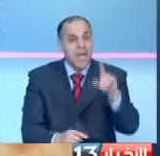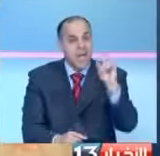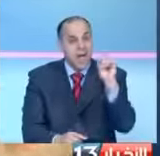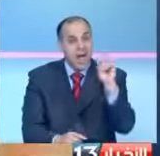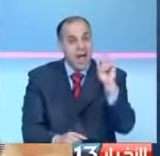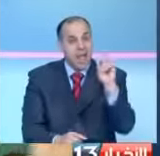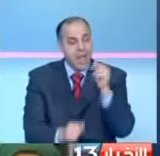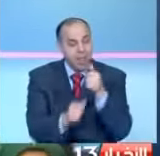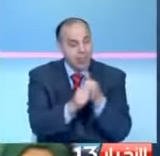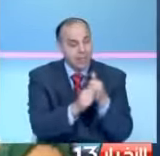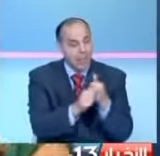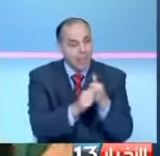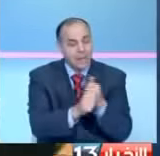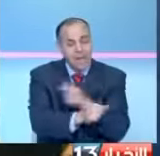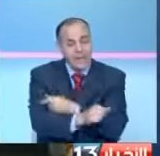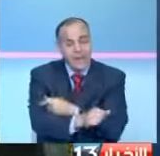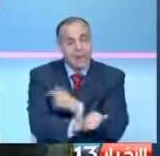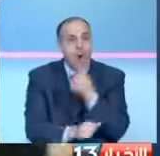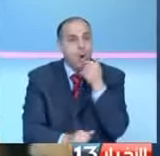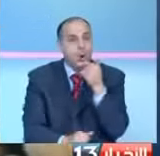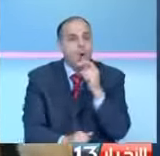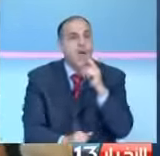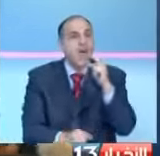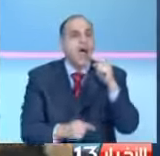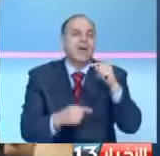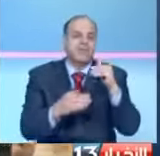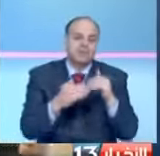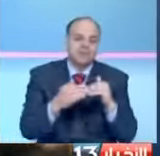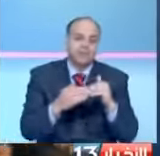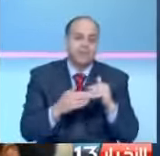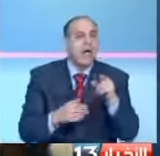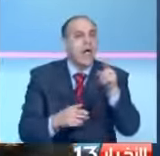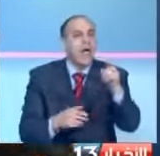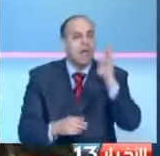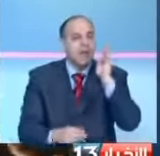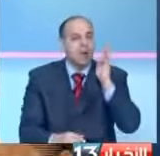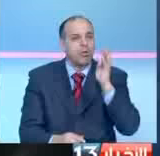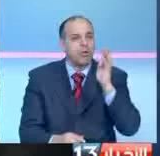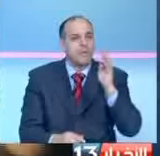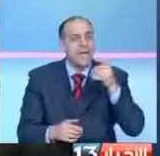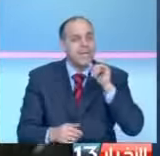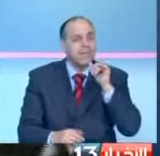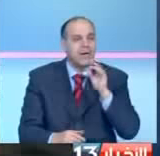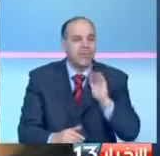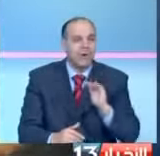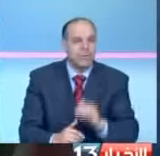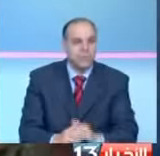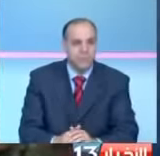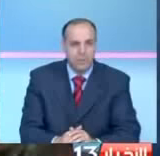حسب المتابعين للشأن النقابي أقل وطأة من مخرجات مؤتمر طبرقة.